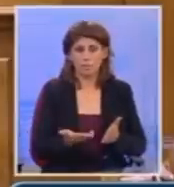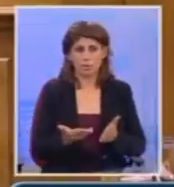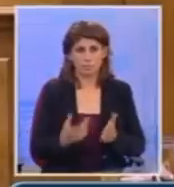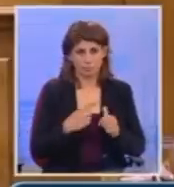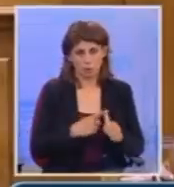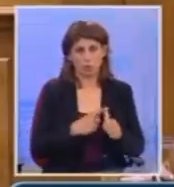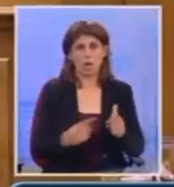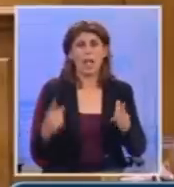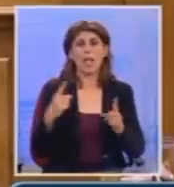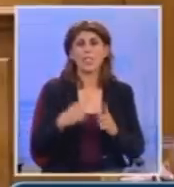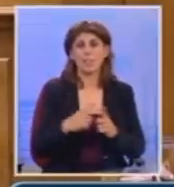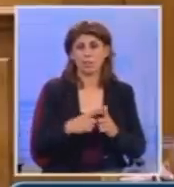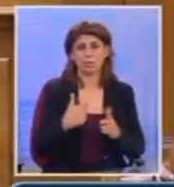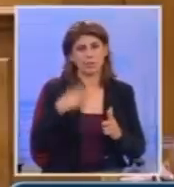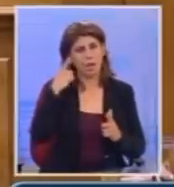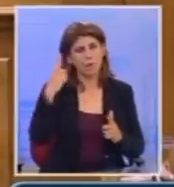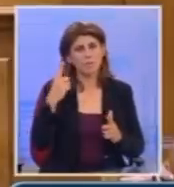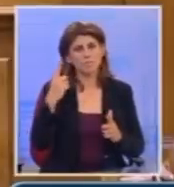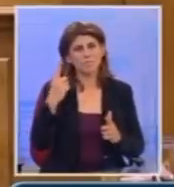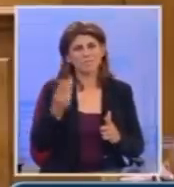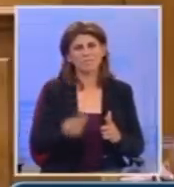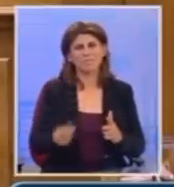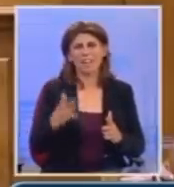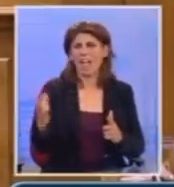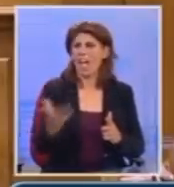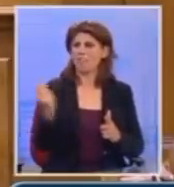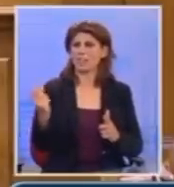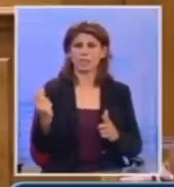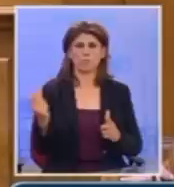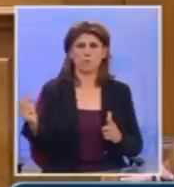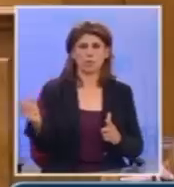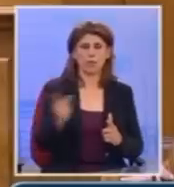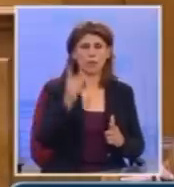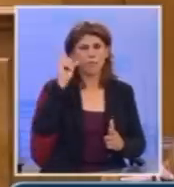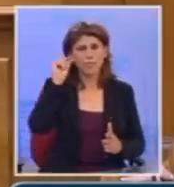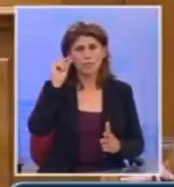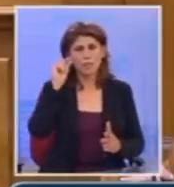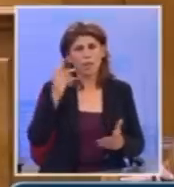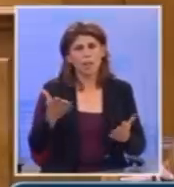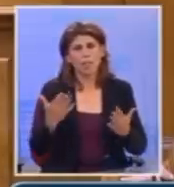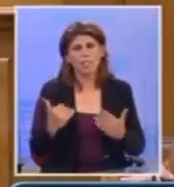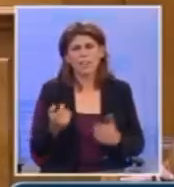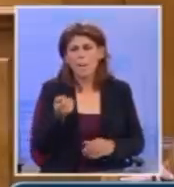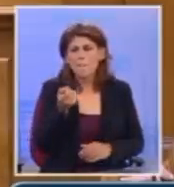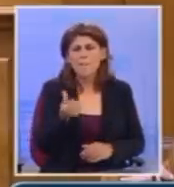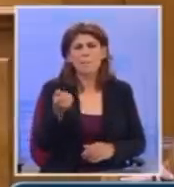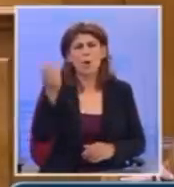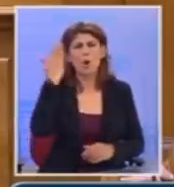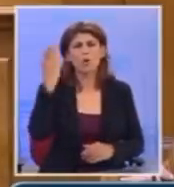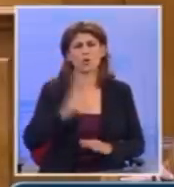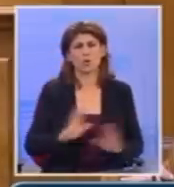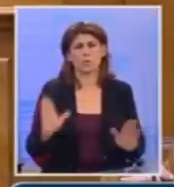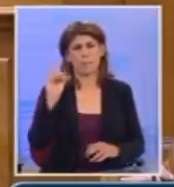κατά την άποψή μας, είναι και μια περιττή επίδειξη αυταρχισμού. Οι φοιτητές αυτοί δεν έχουν το παραμικρό κόστος για το